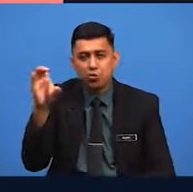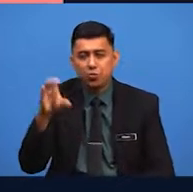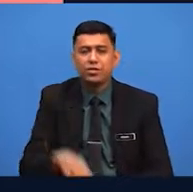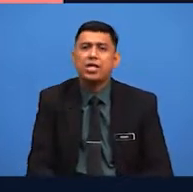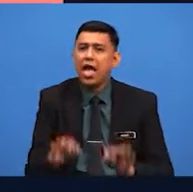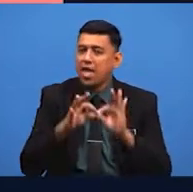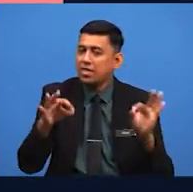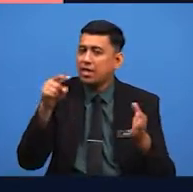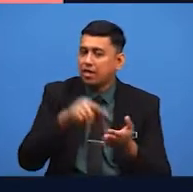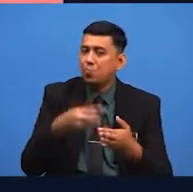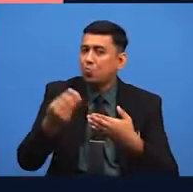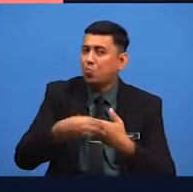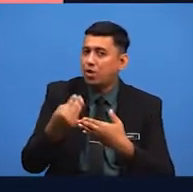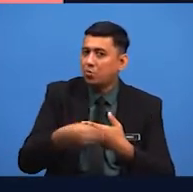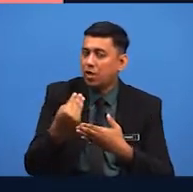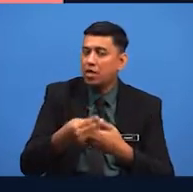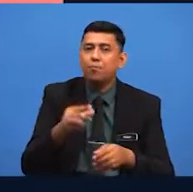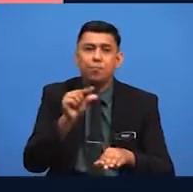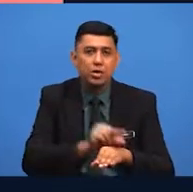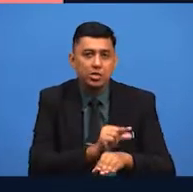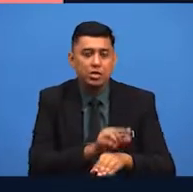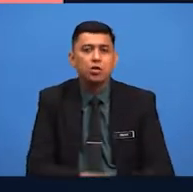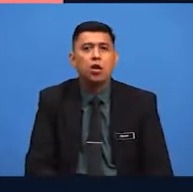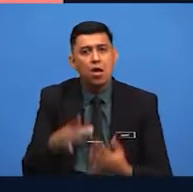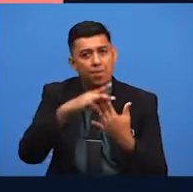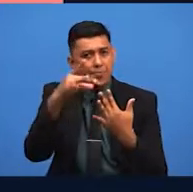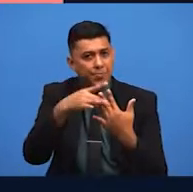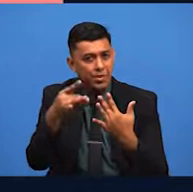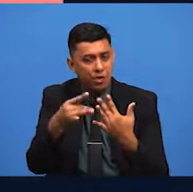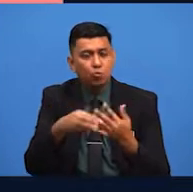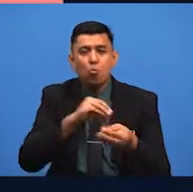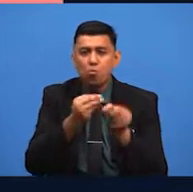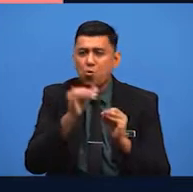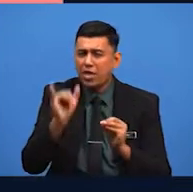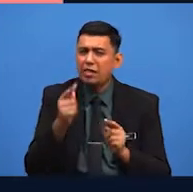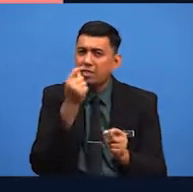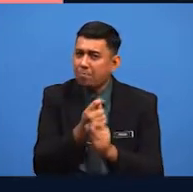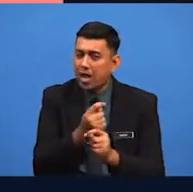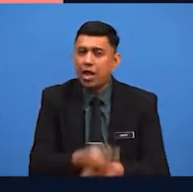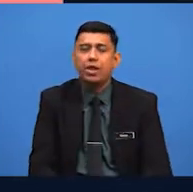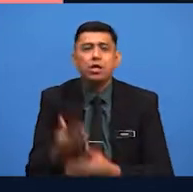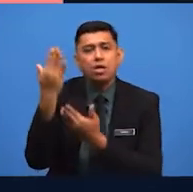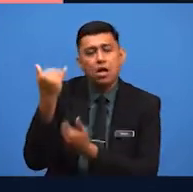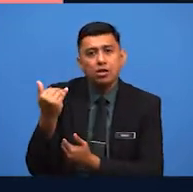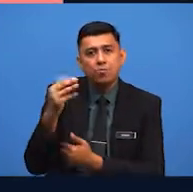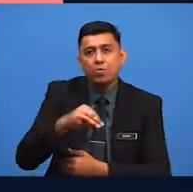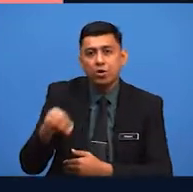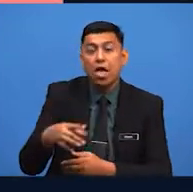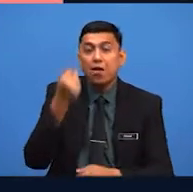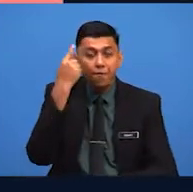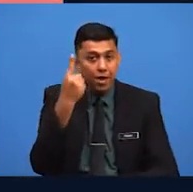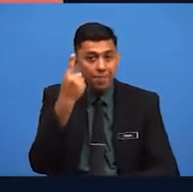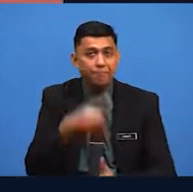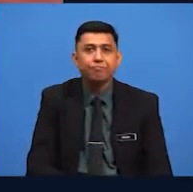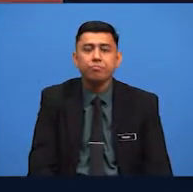Ayat ini memudahkan pengguna untuk memilih nombor yang tepat. Harap murid-murid memahami penerangan